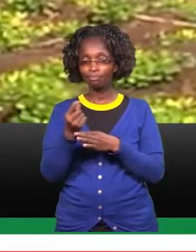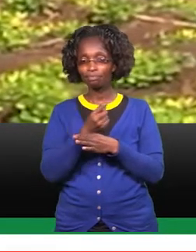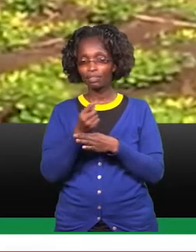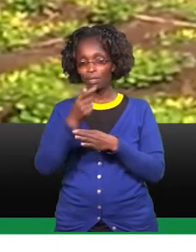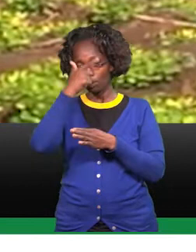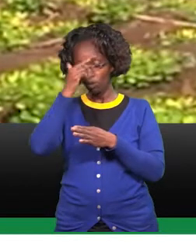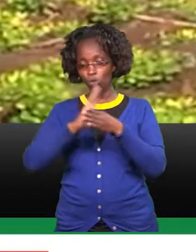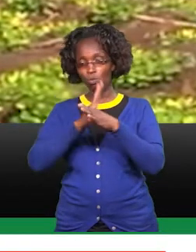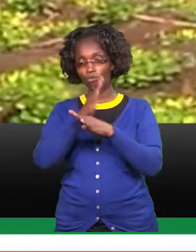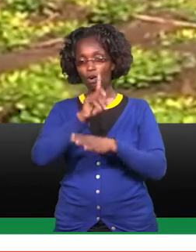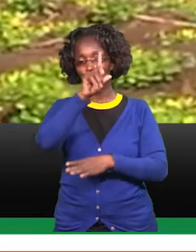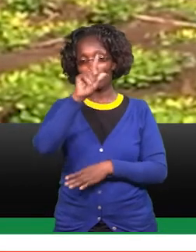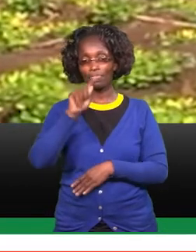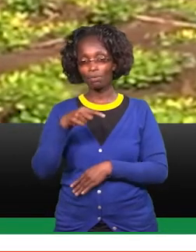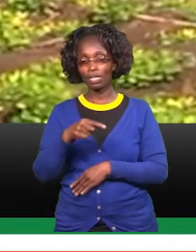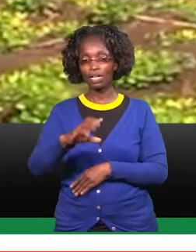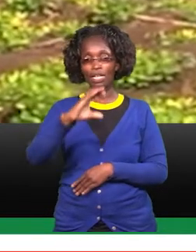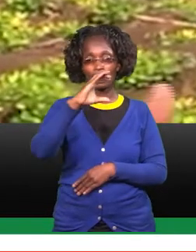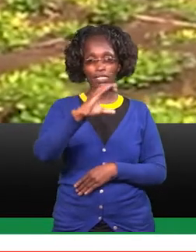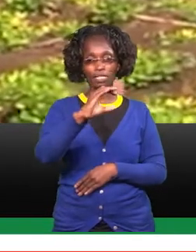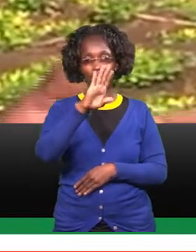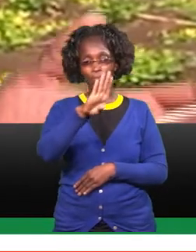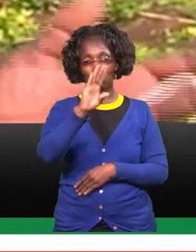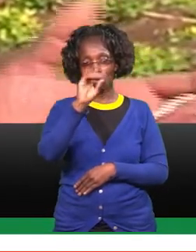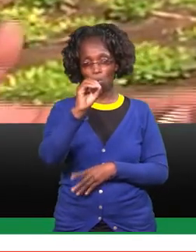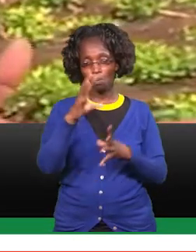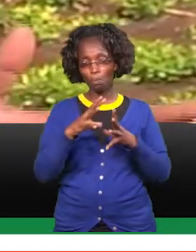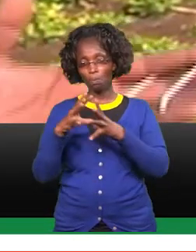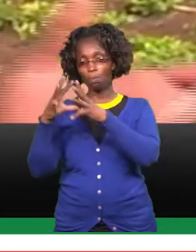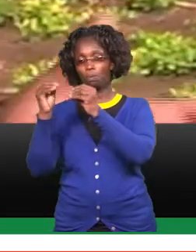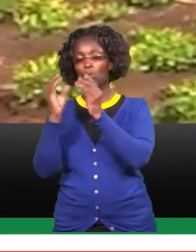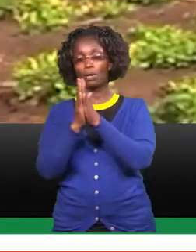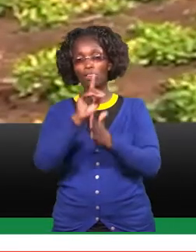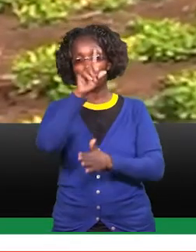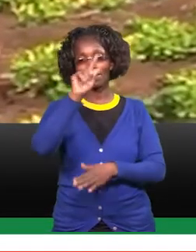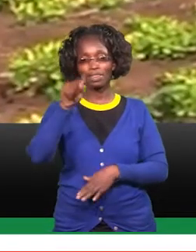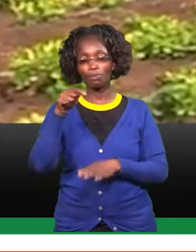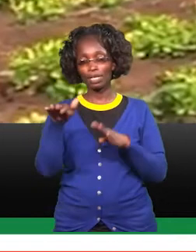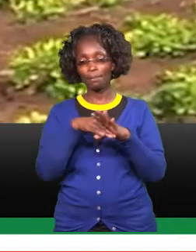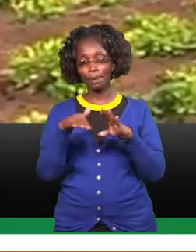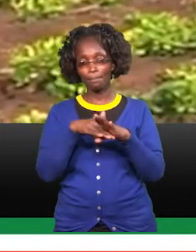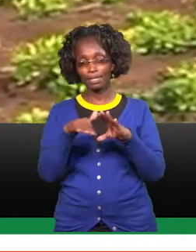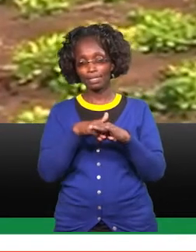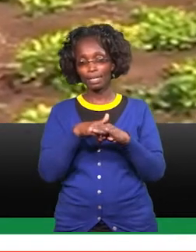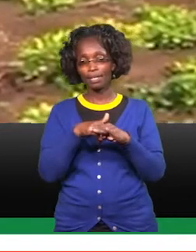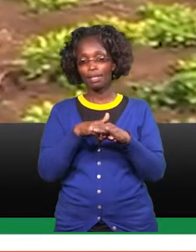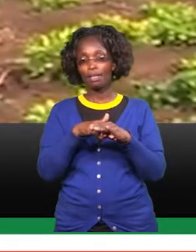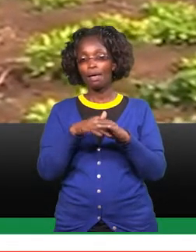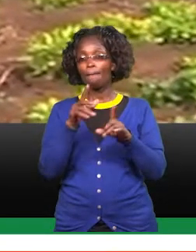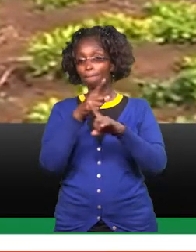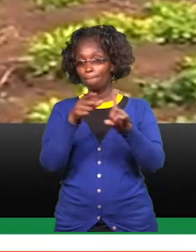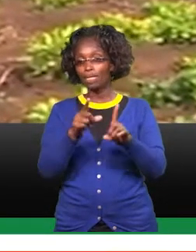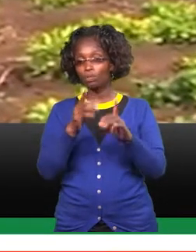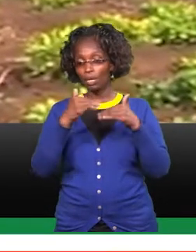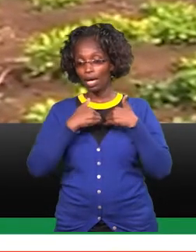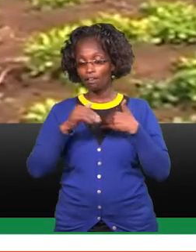maana tulikuwa tunapita 1000 members na simbi hiyo inabeba 1000 members. So the